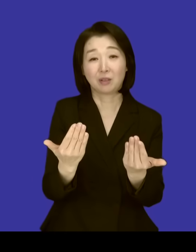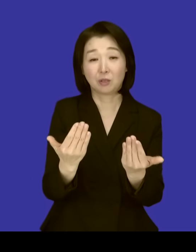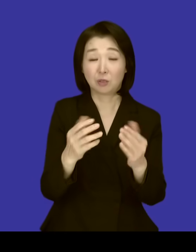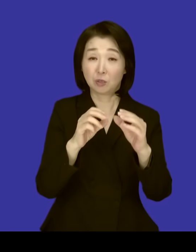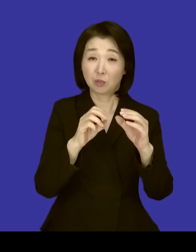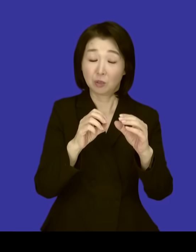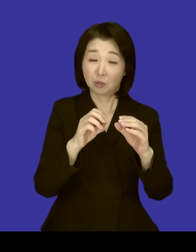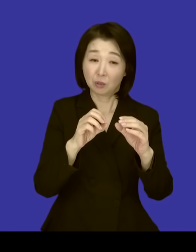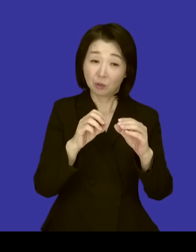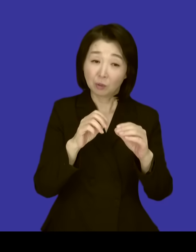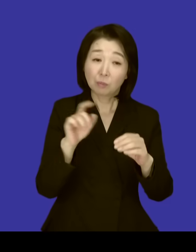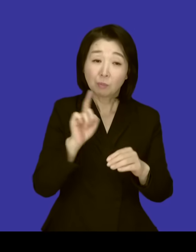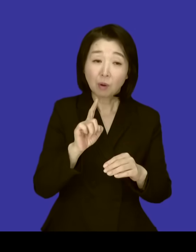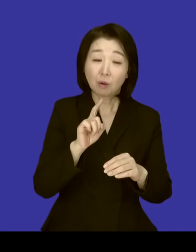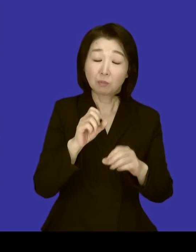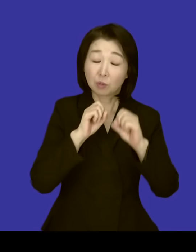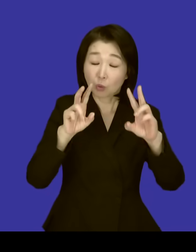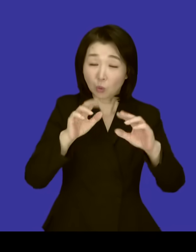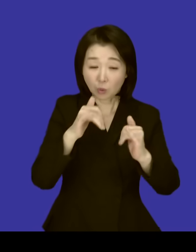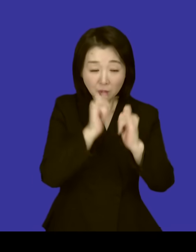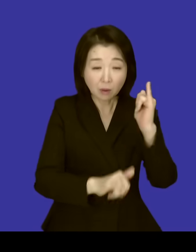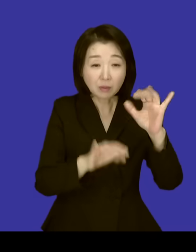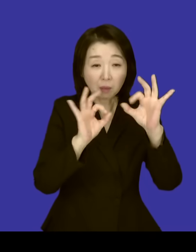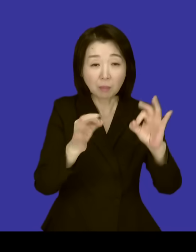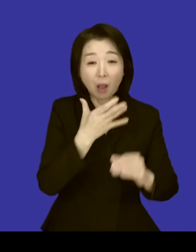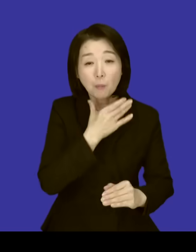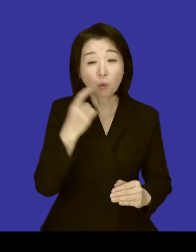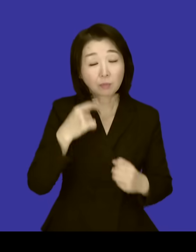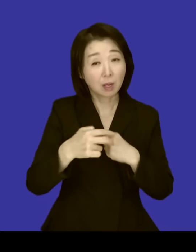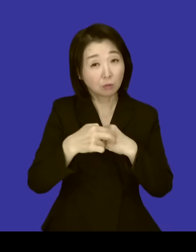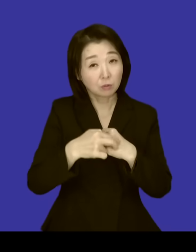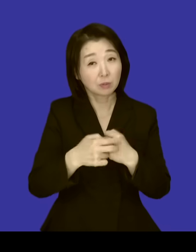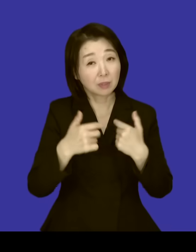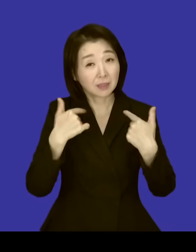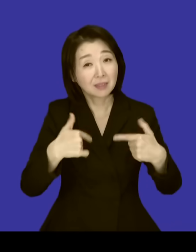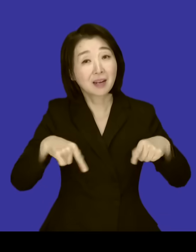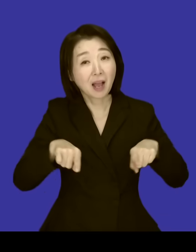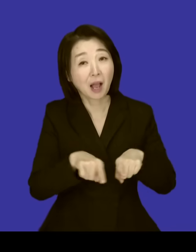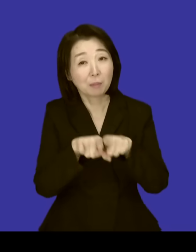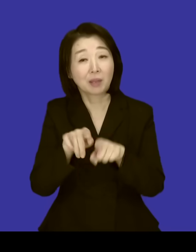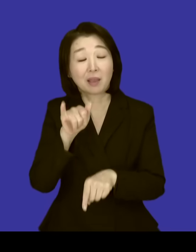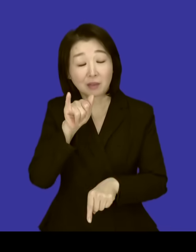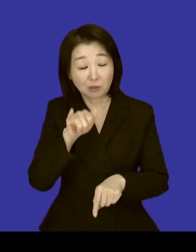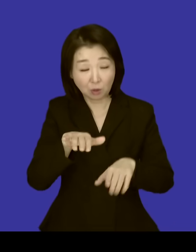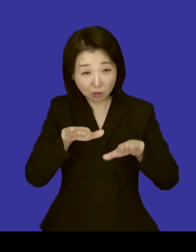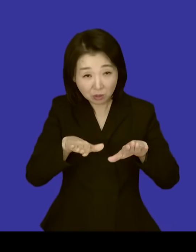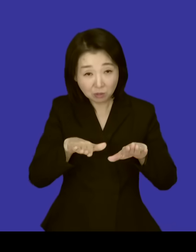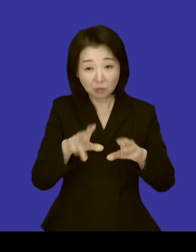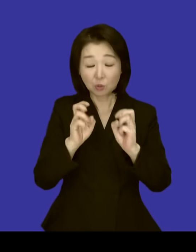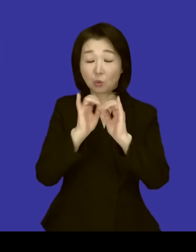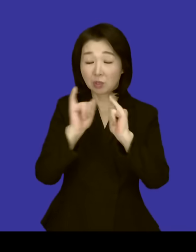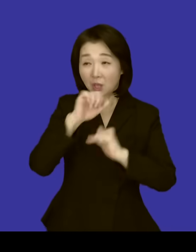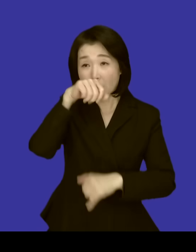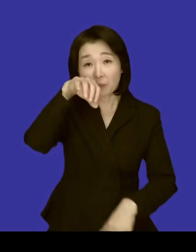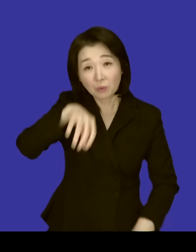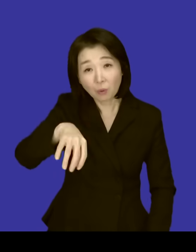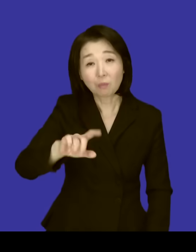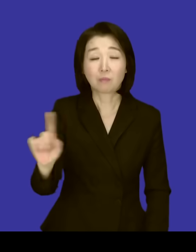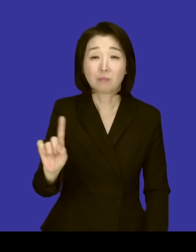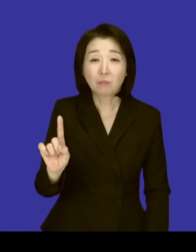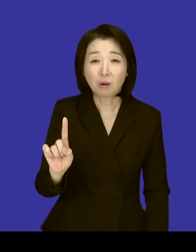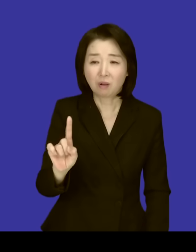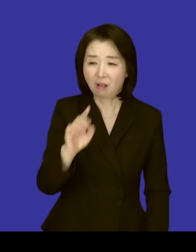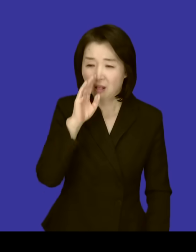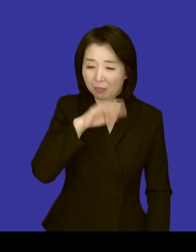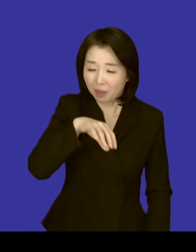보면 이 복음과 의술은 항상 함께 왔잖아요. 이 땅에도 그랬고 지금도 많은 선교사님들이 아프리카 땅이나 여러